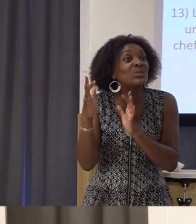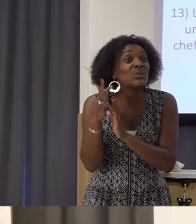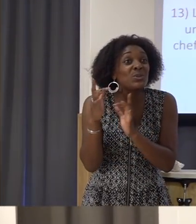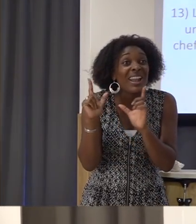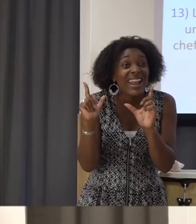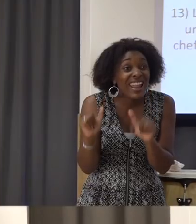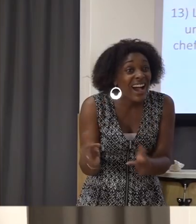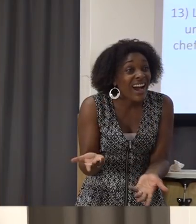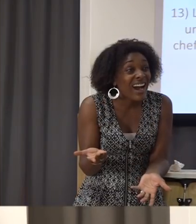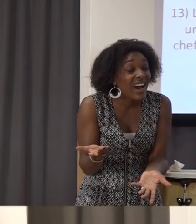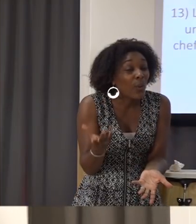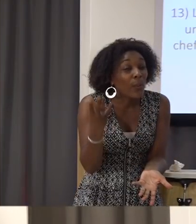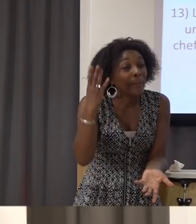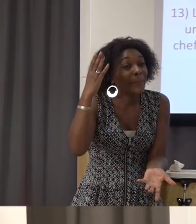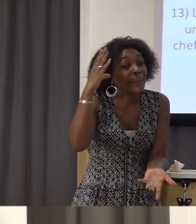au milieu d'eux.